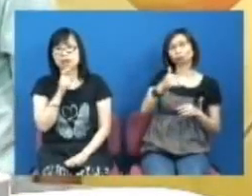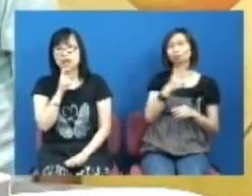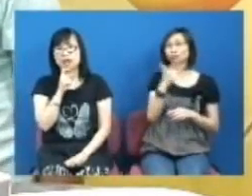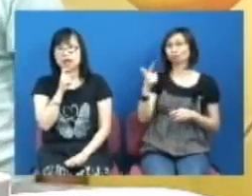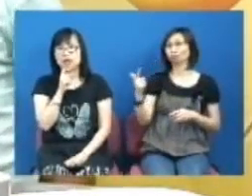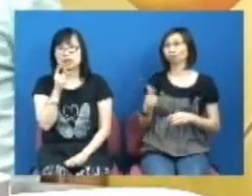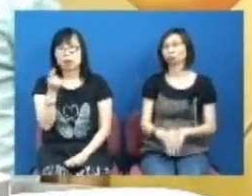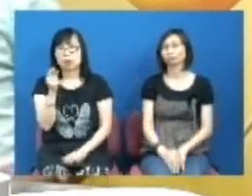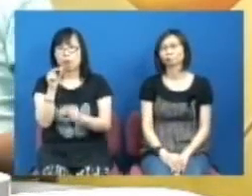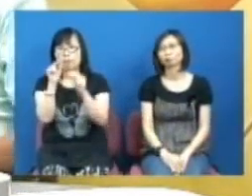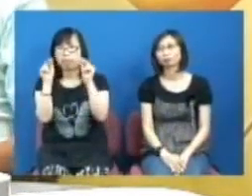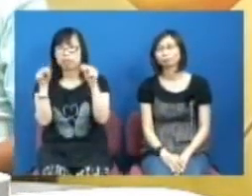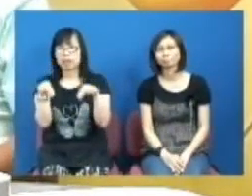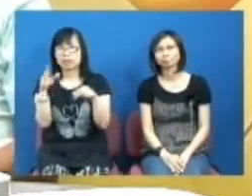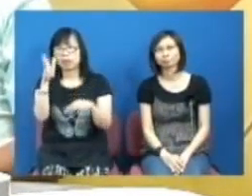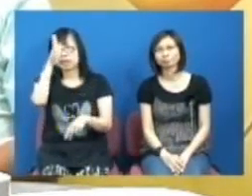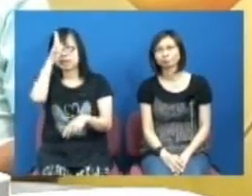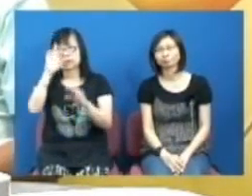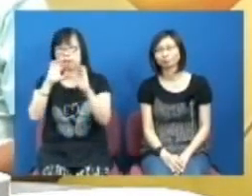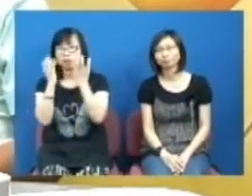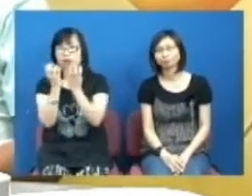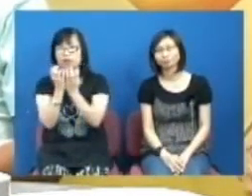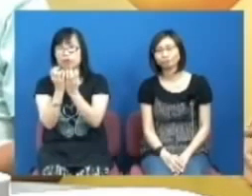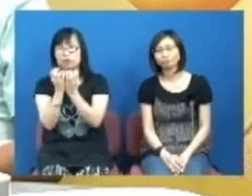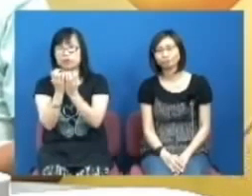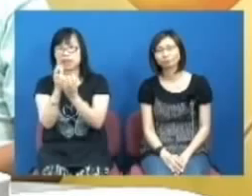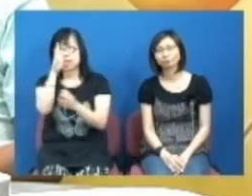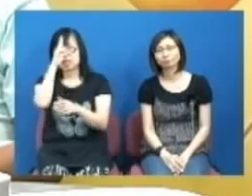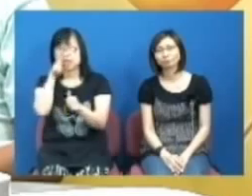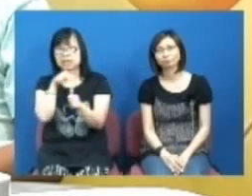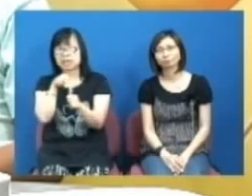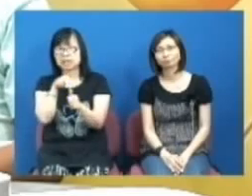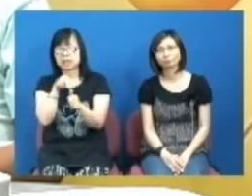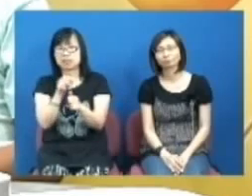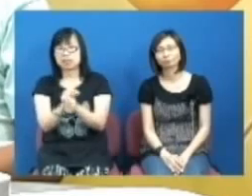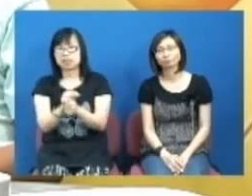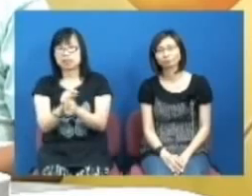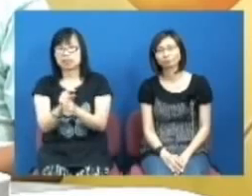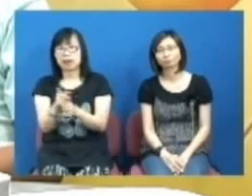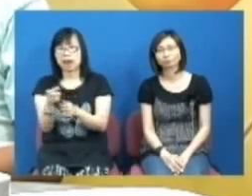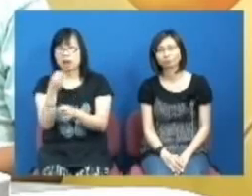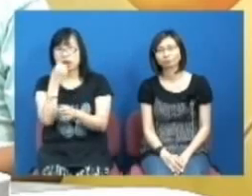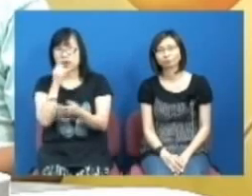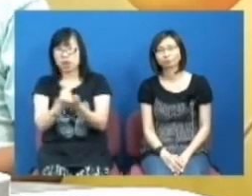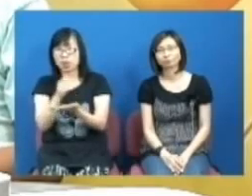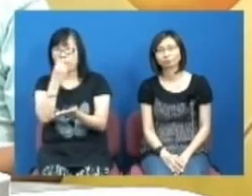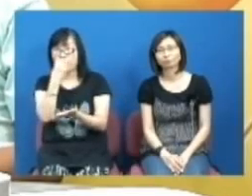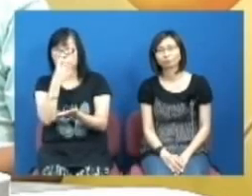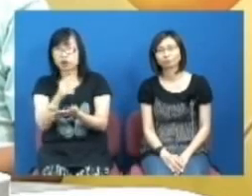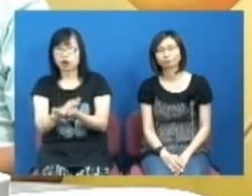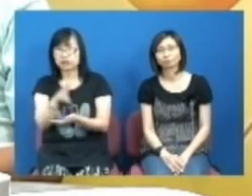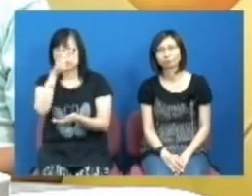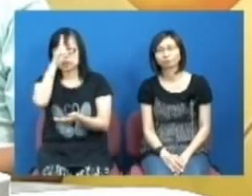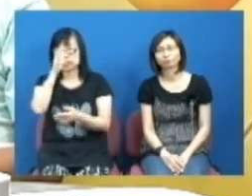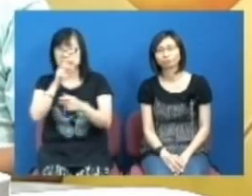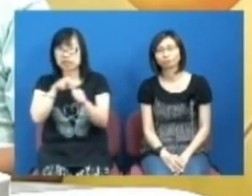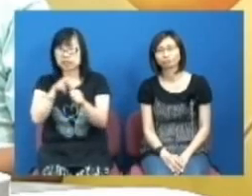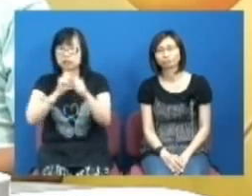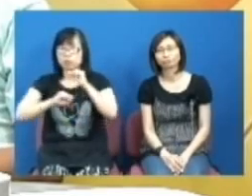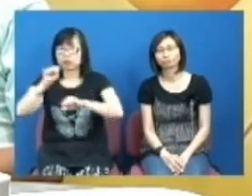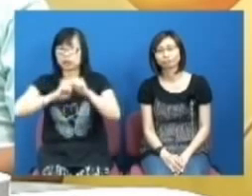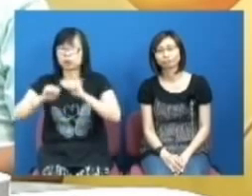有個問題，就係你話政黨政治或者政黨呢樣咁嘅嘢喺香港嘅政治運動或者群眾運動裏嘅